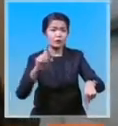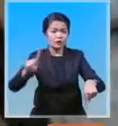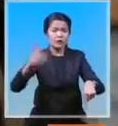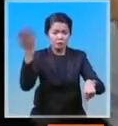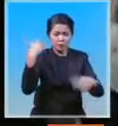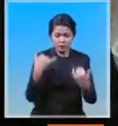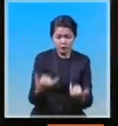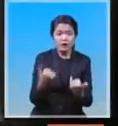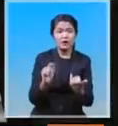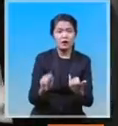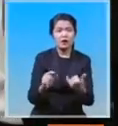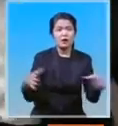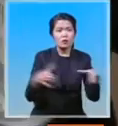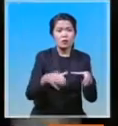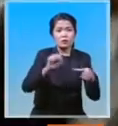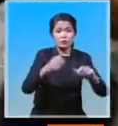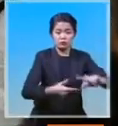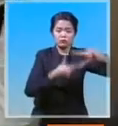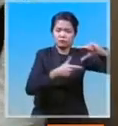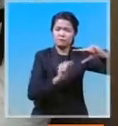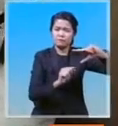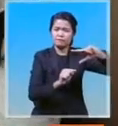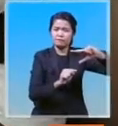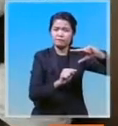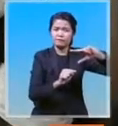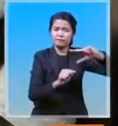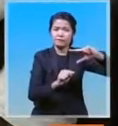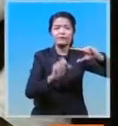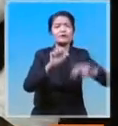าสุดของทางพลังประชารัฐเนี่ยเขาคือสปก.